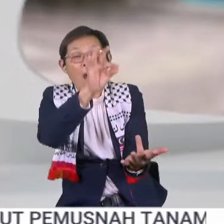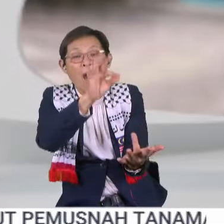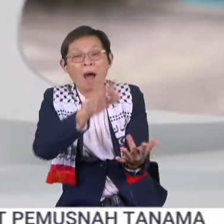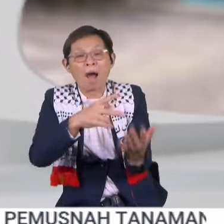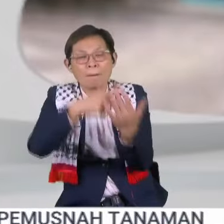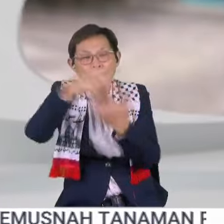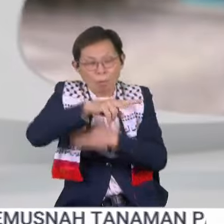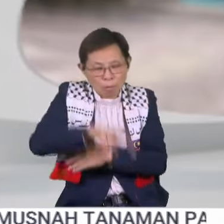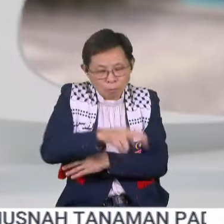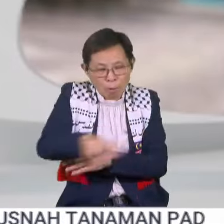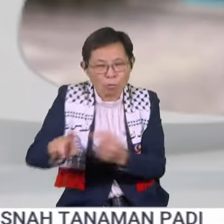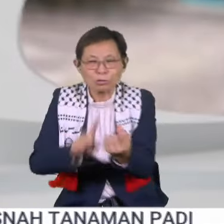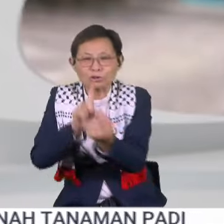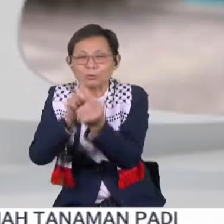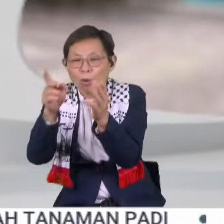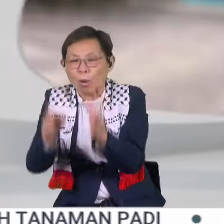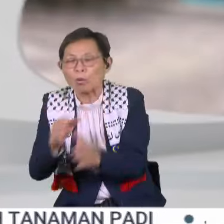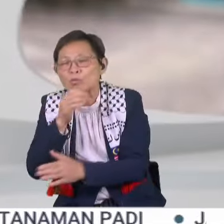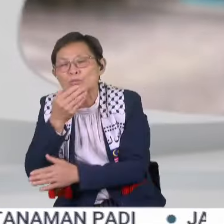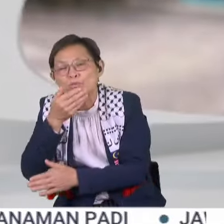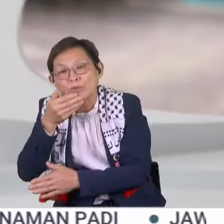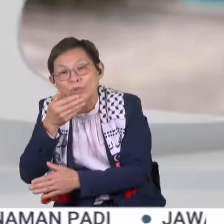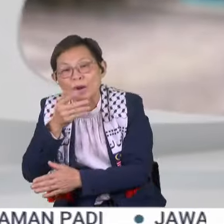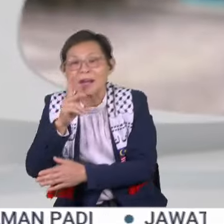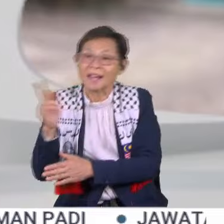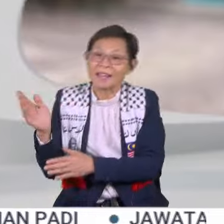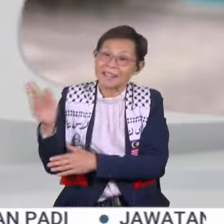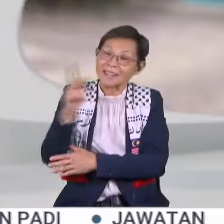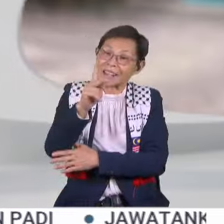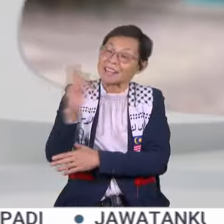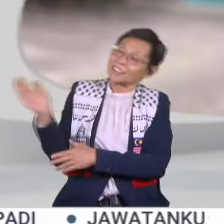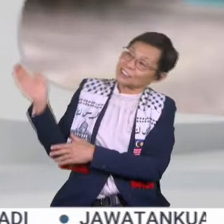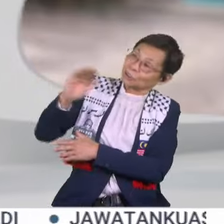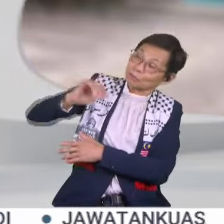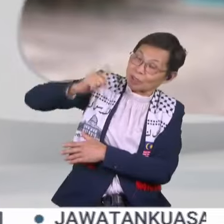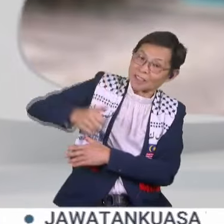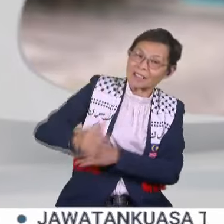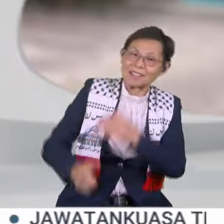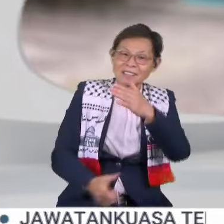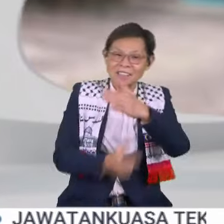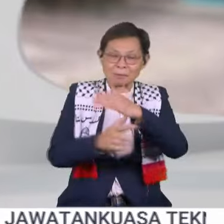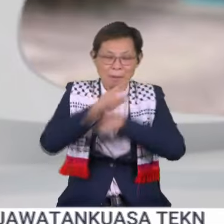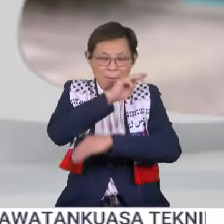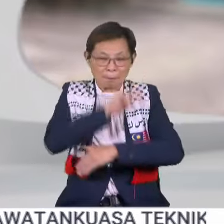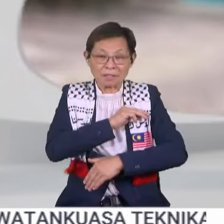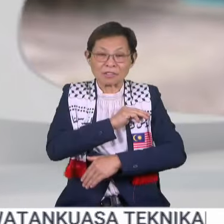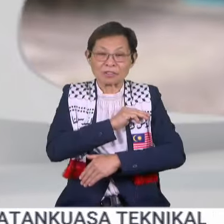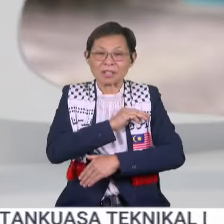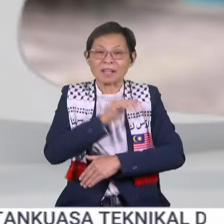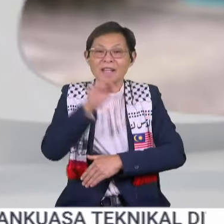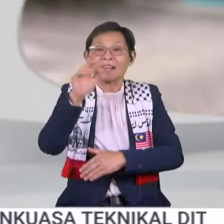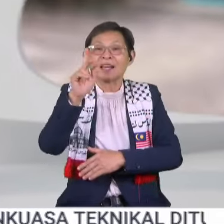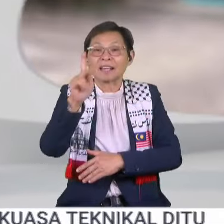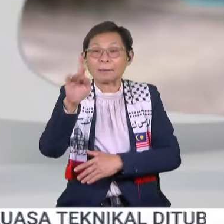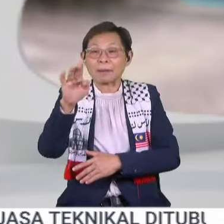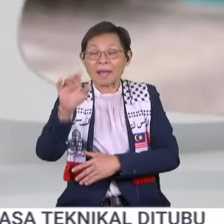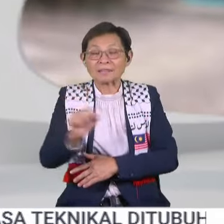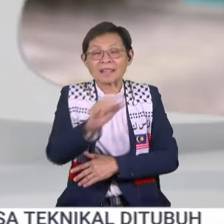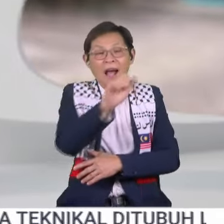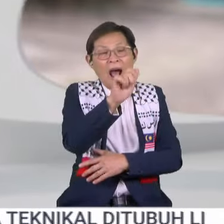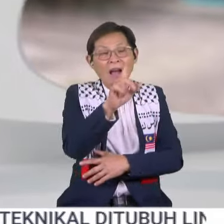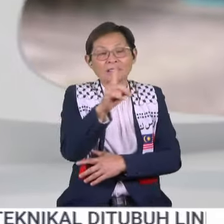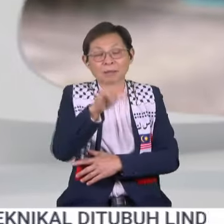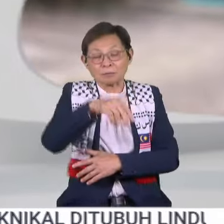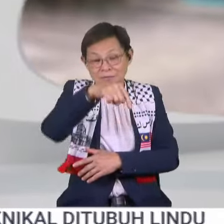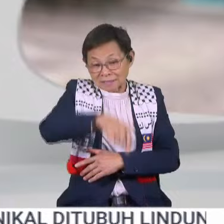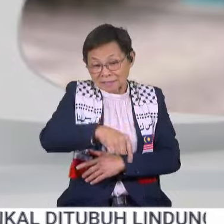Kembara jumpa orang muda ke Jom esok timbalan menteri belia dan sukan Adam Adli Abdul Halim berkata kejom merupakan